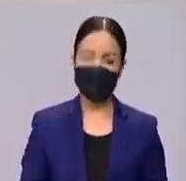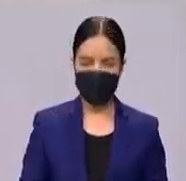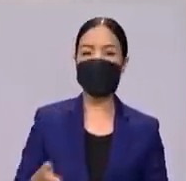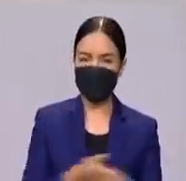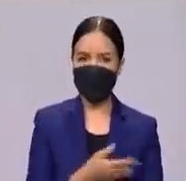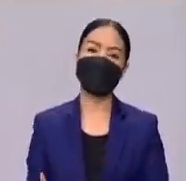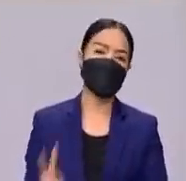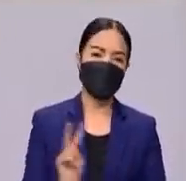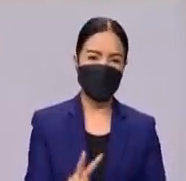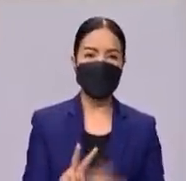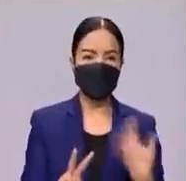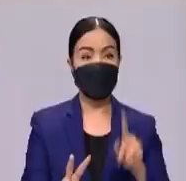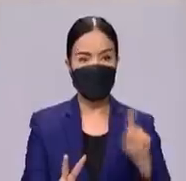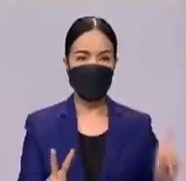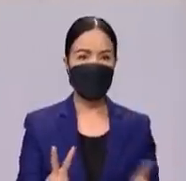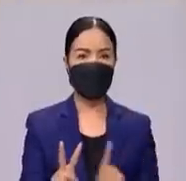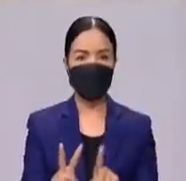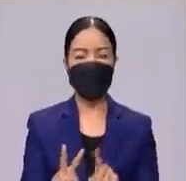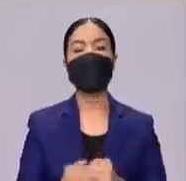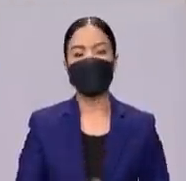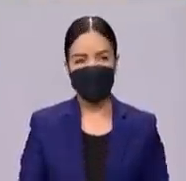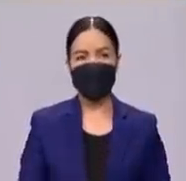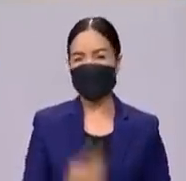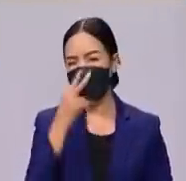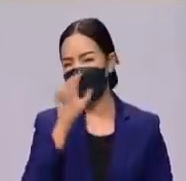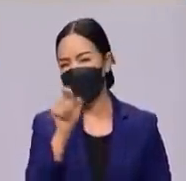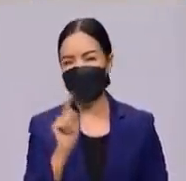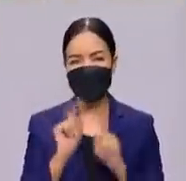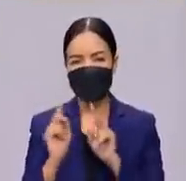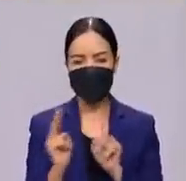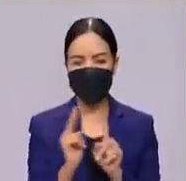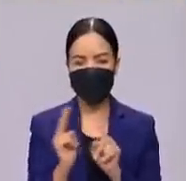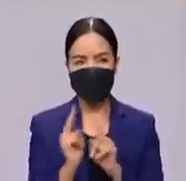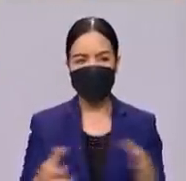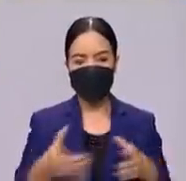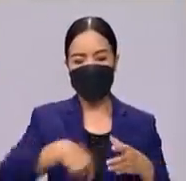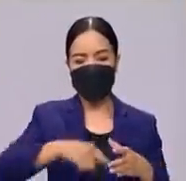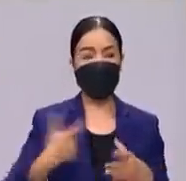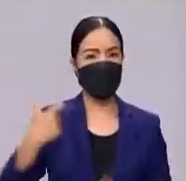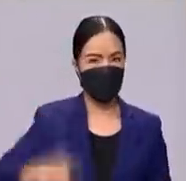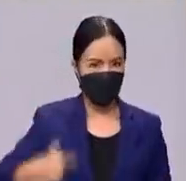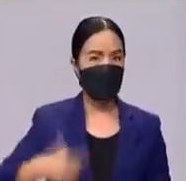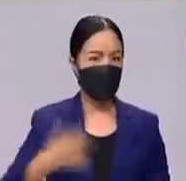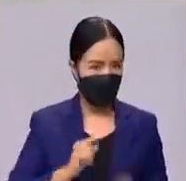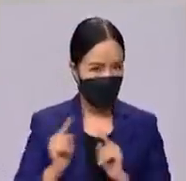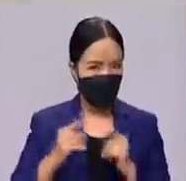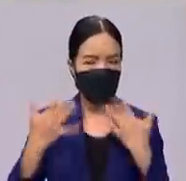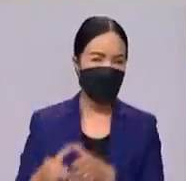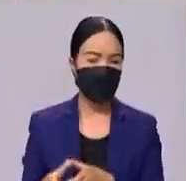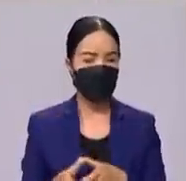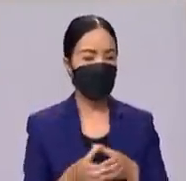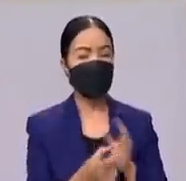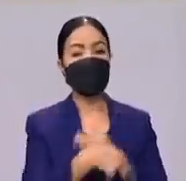มชัยนะคะก่อนที่จะเข้าห้องประชุมเนี่ยได้มีการเราสังเกตเห็นว่าได้มีการพูดคุยกับทีมทนายนั่งกันอยู่ในรถตู้ก่อนที่จะเข้าห้องพิจารณา